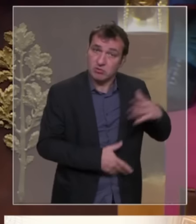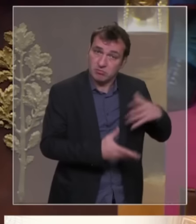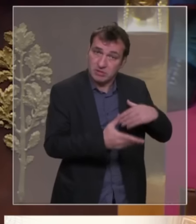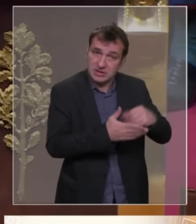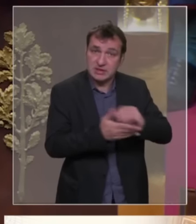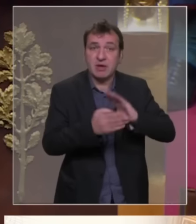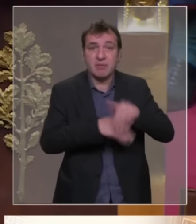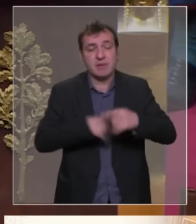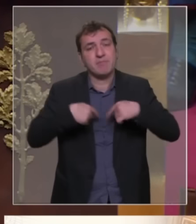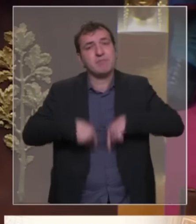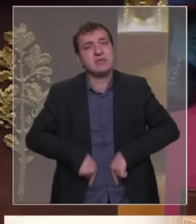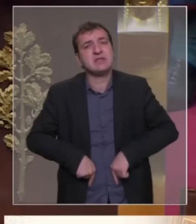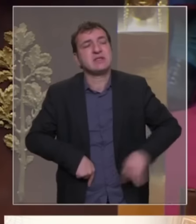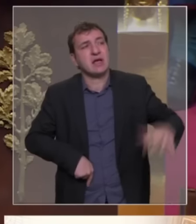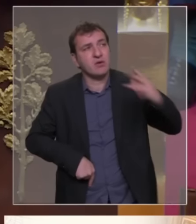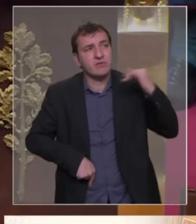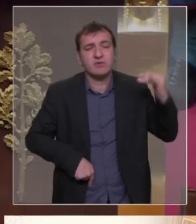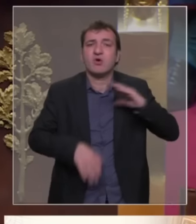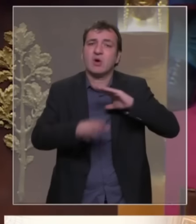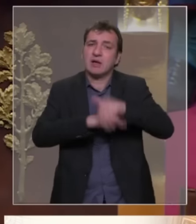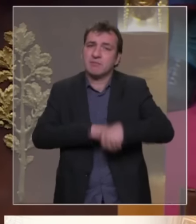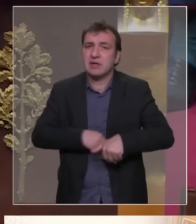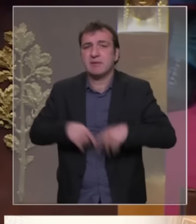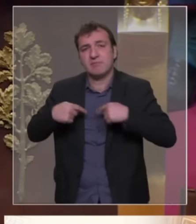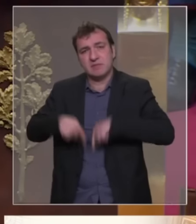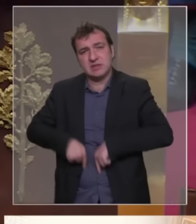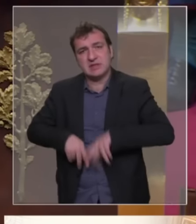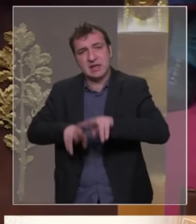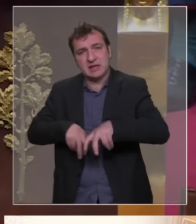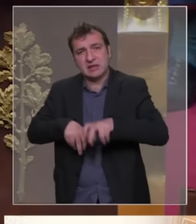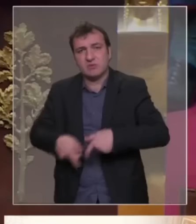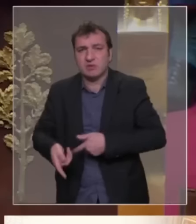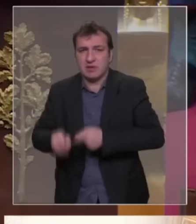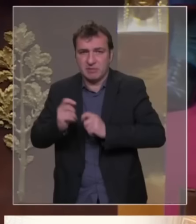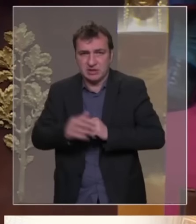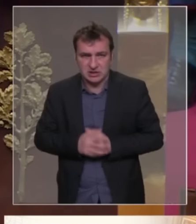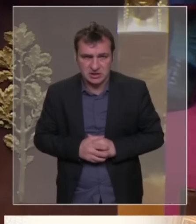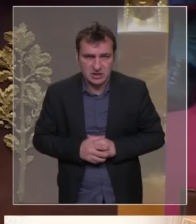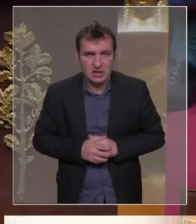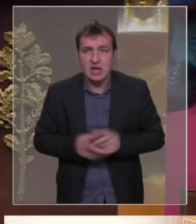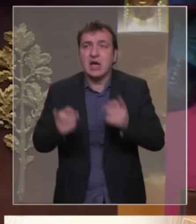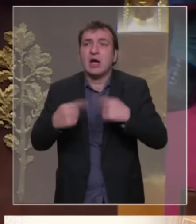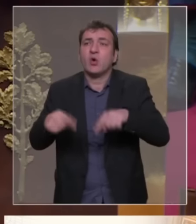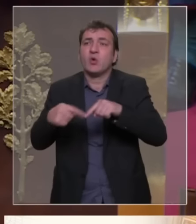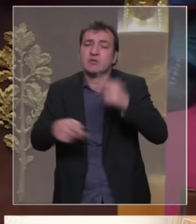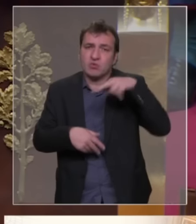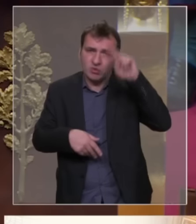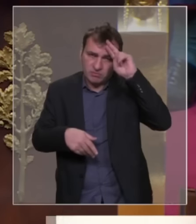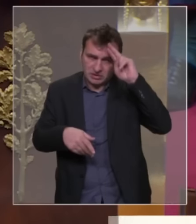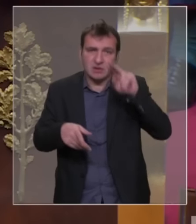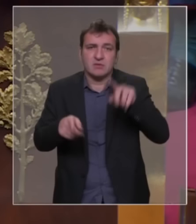ministère de l'Agriculture et de la Pêche, à la Commission européenne enfin. Elle sera au cœur de notre